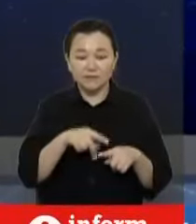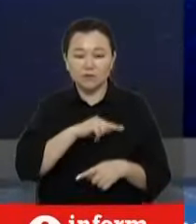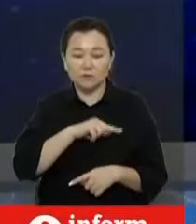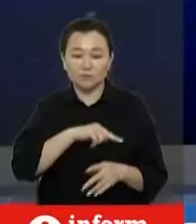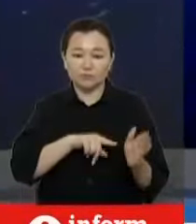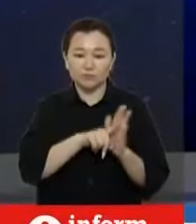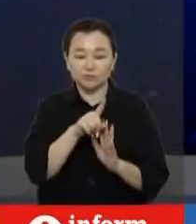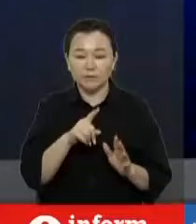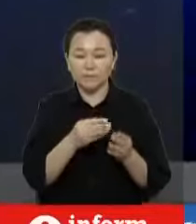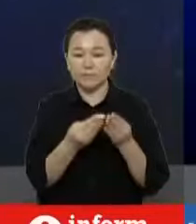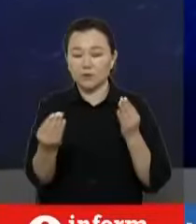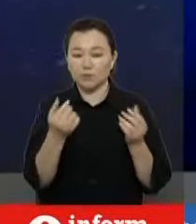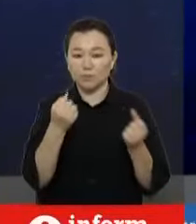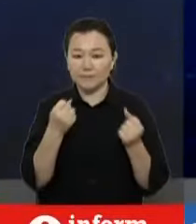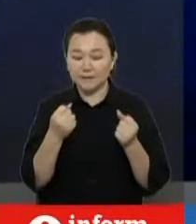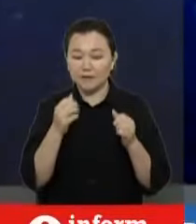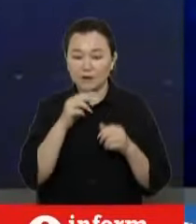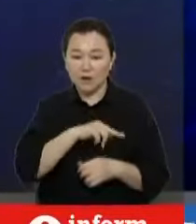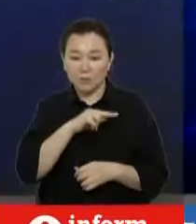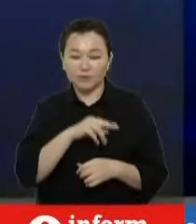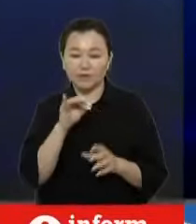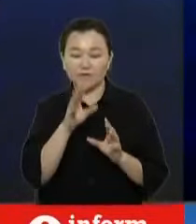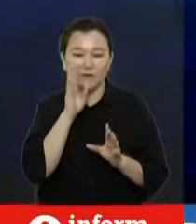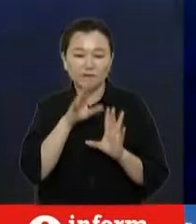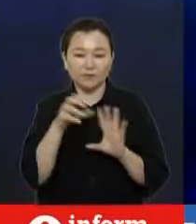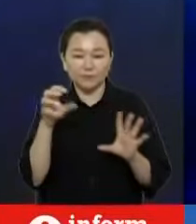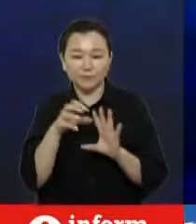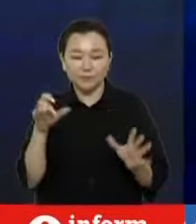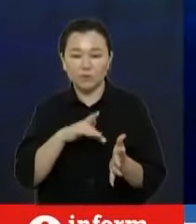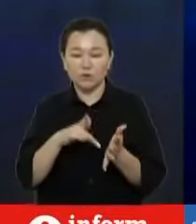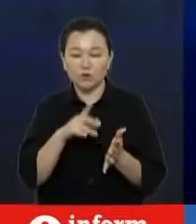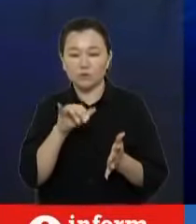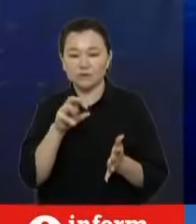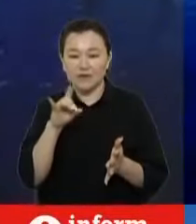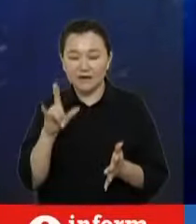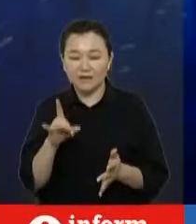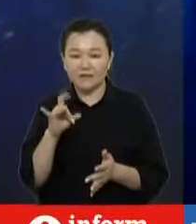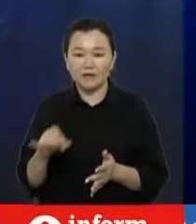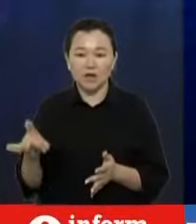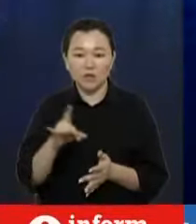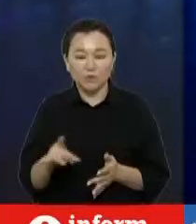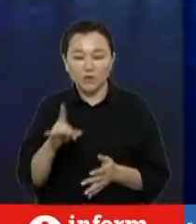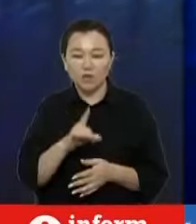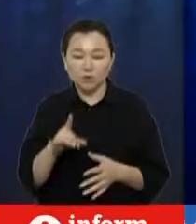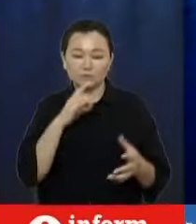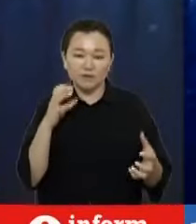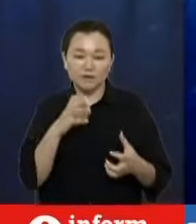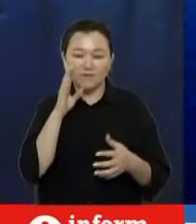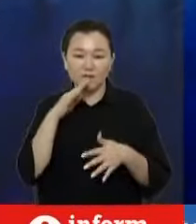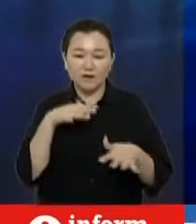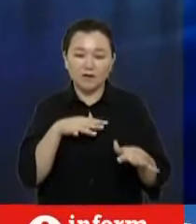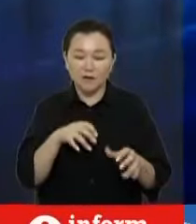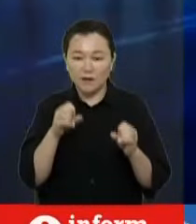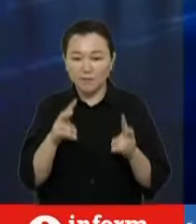в берегоукрепительных работах, а также в откачке воды в городе Кульсары и районах. В регионах сохраняется